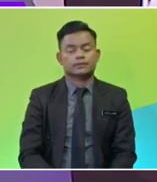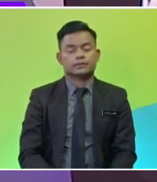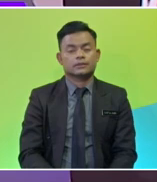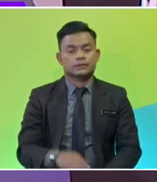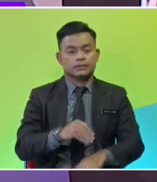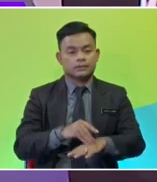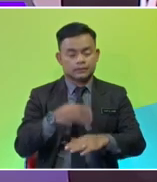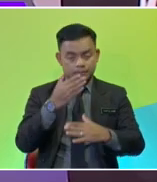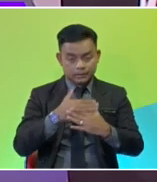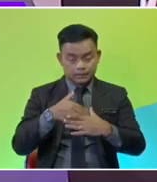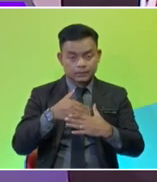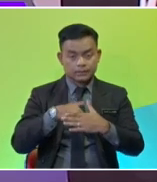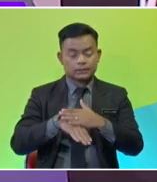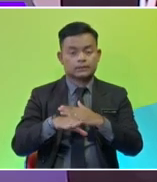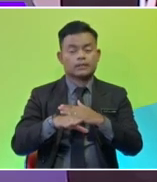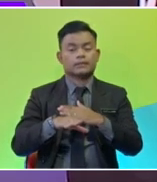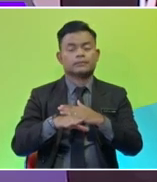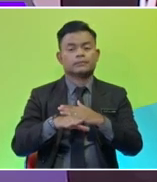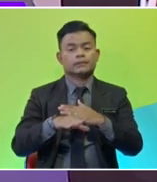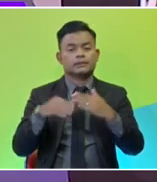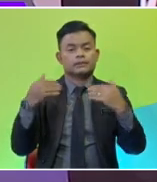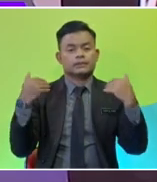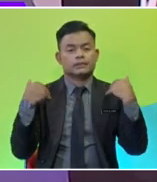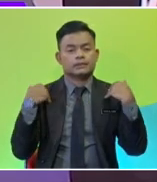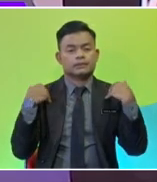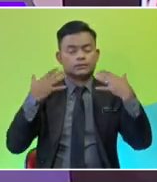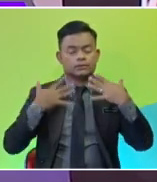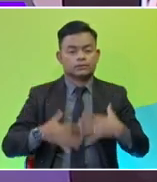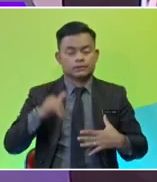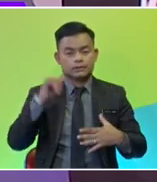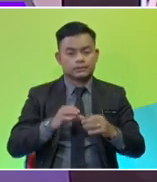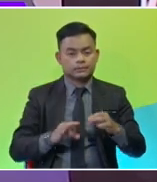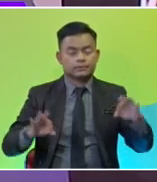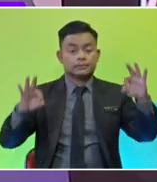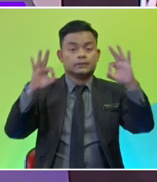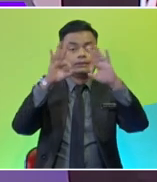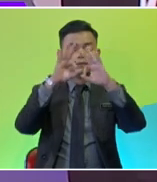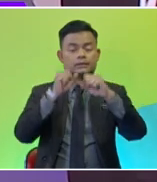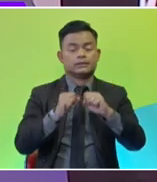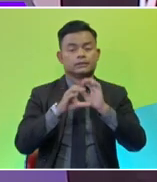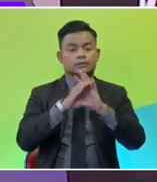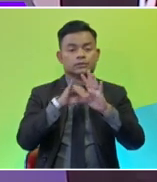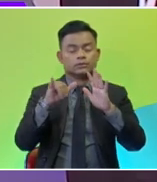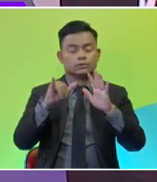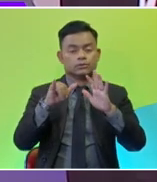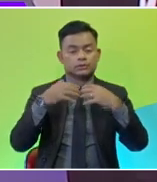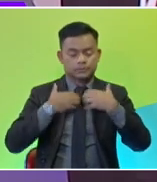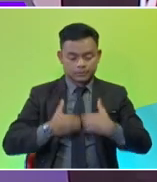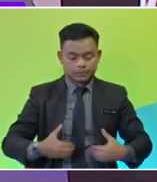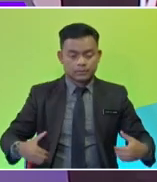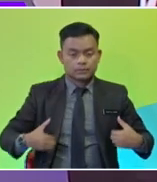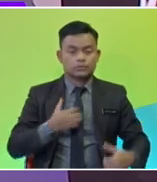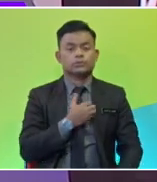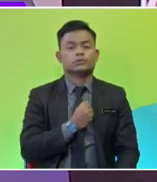dalam nih terdapat berbagai organ yang penting yang utama untuk manusia diantaranya kita ada paru ada jantung